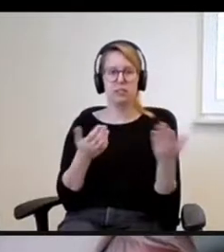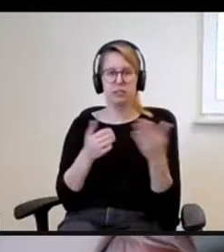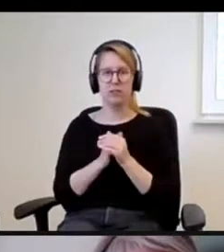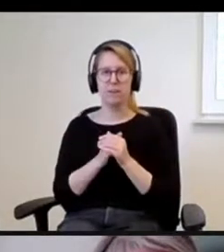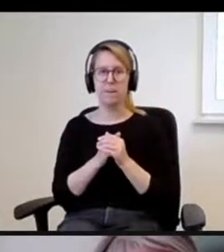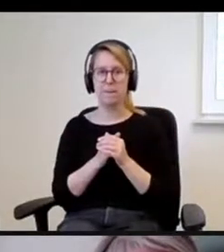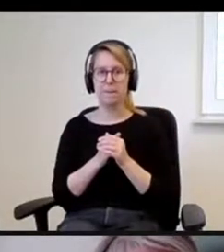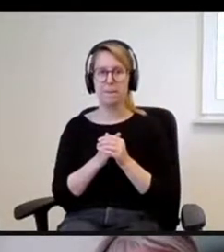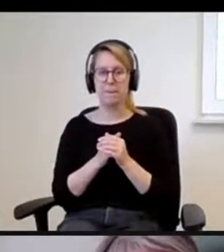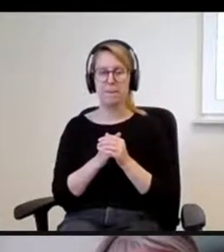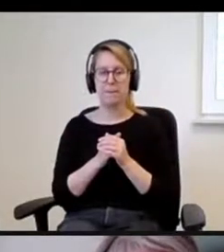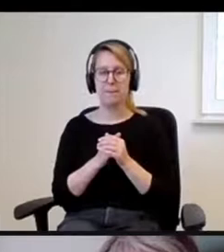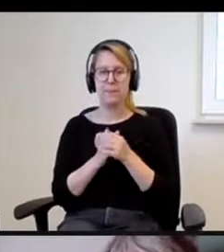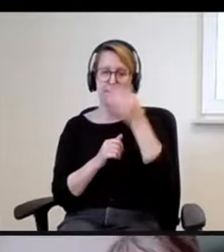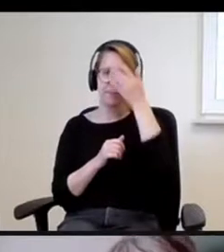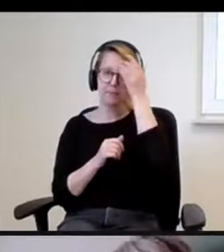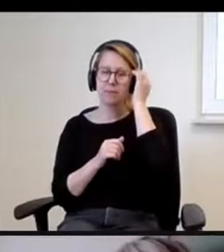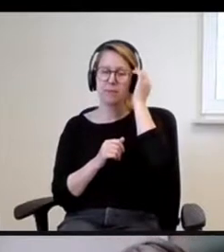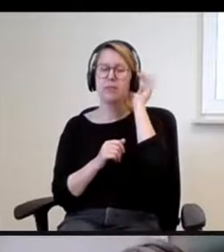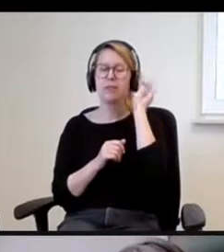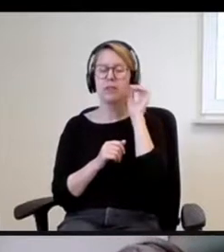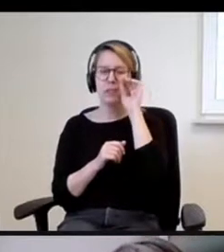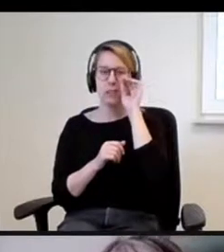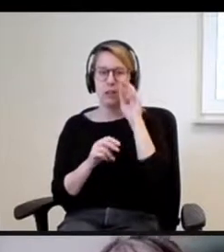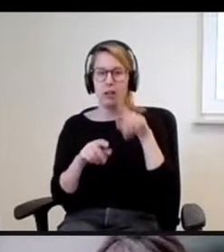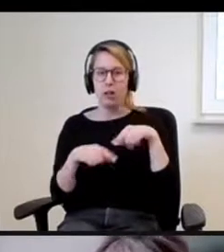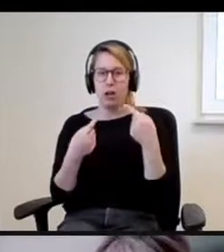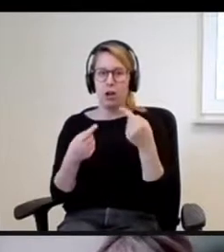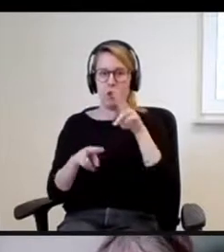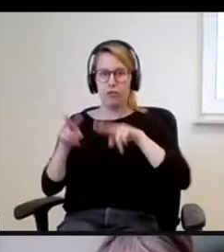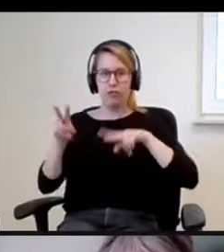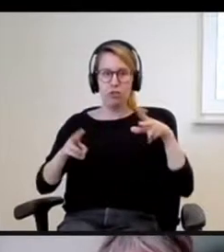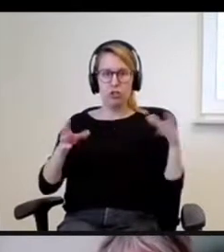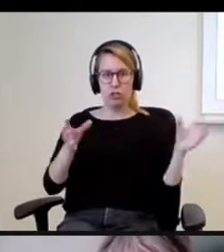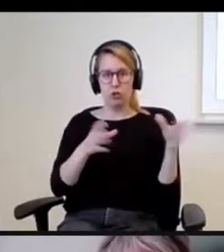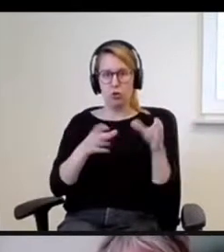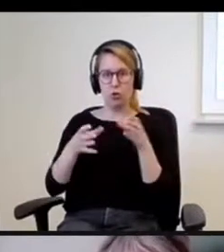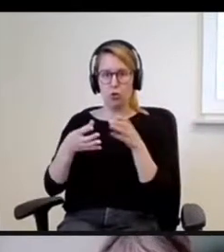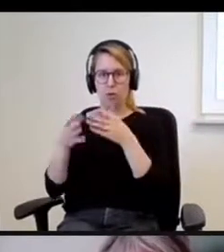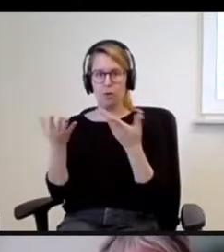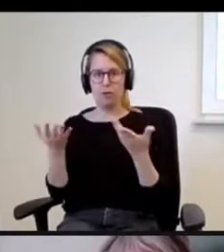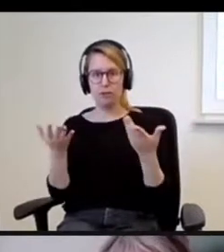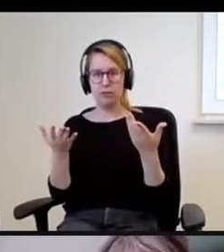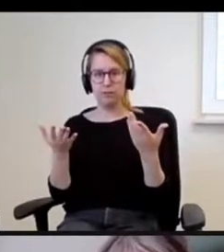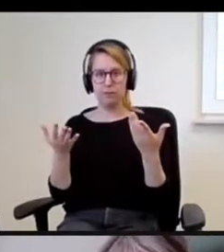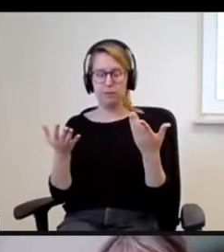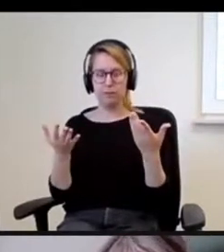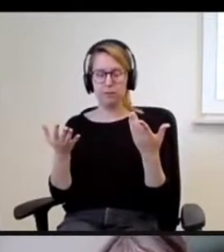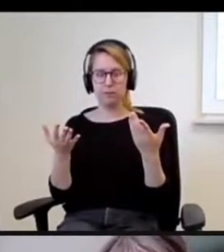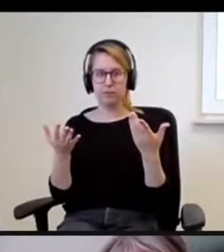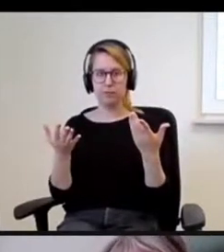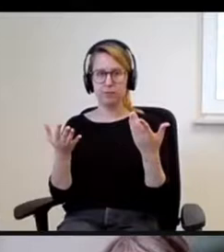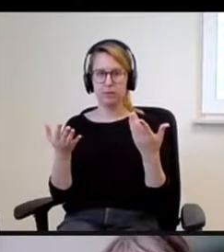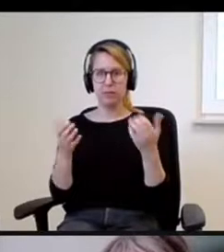leur intervention dans la commission des pétitions dans leur langue de signe nationale, juste pour information.